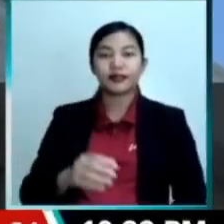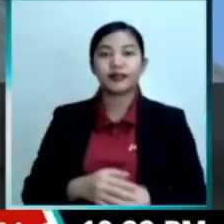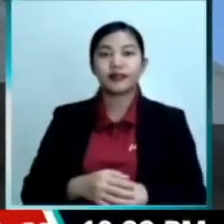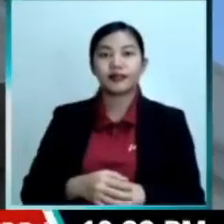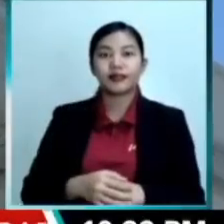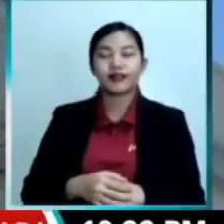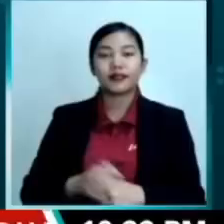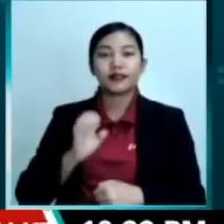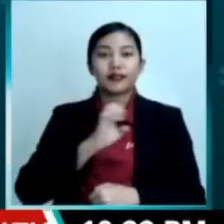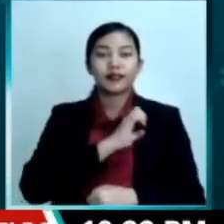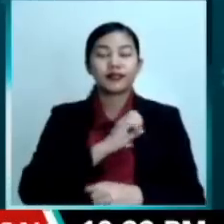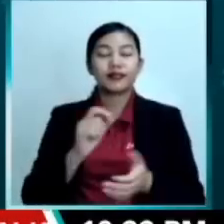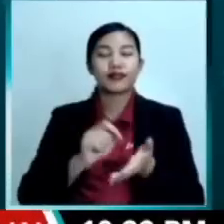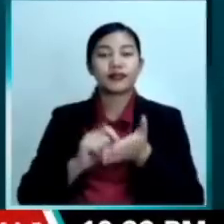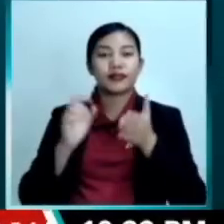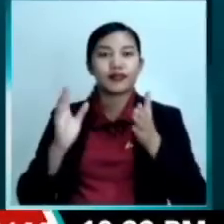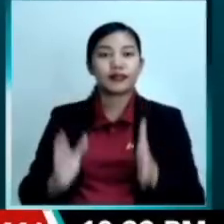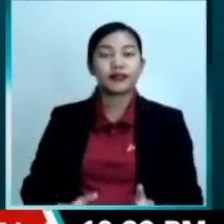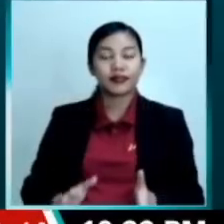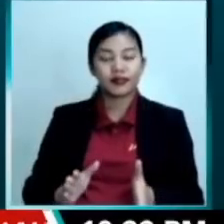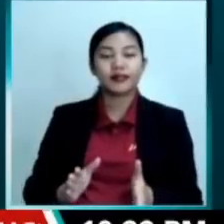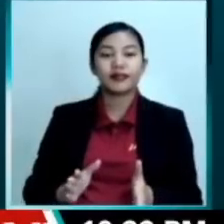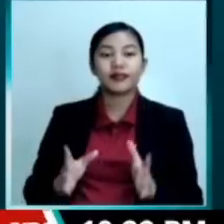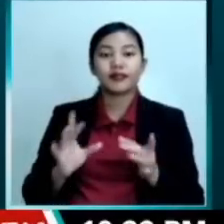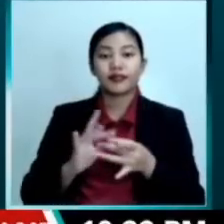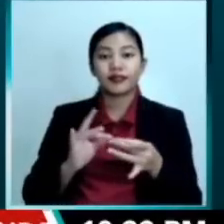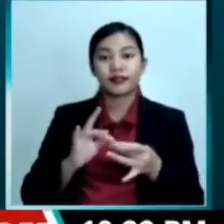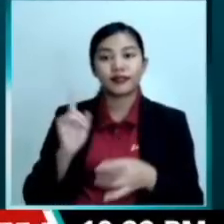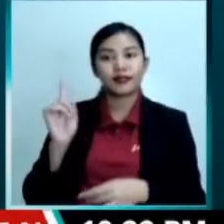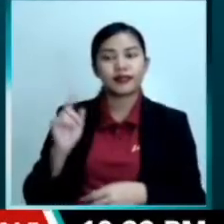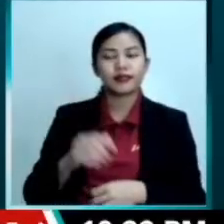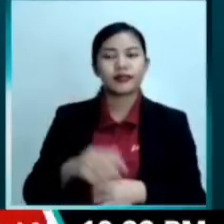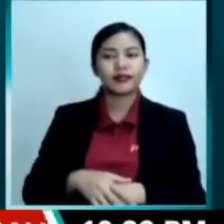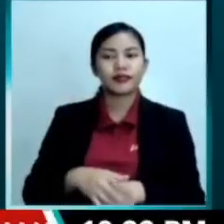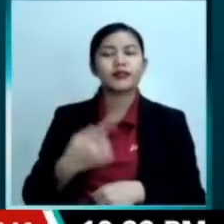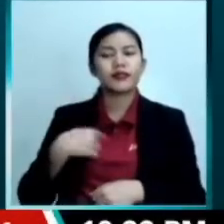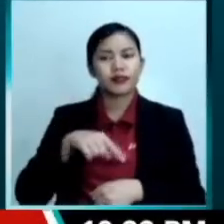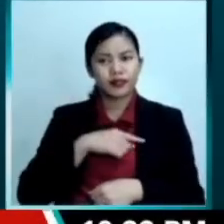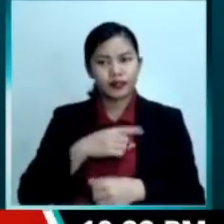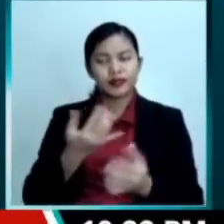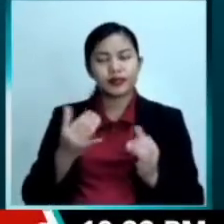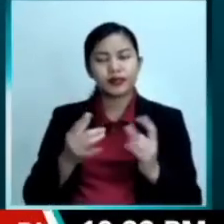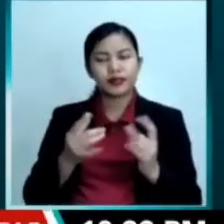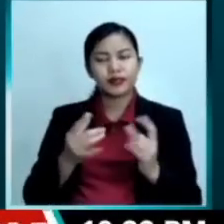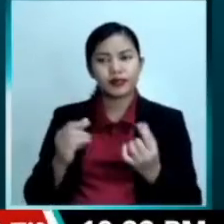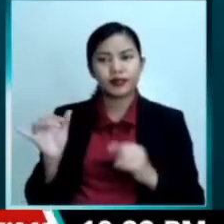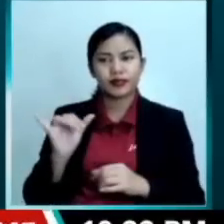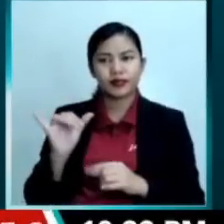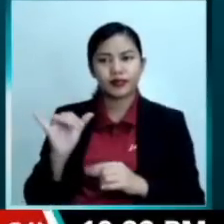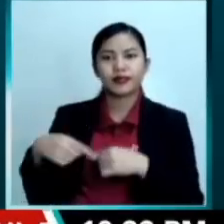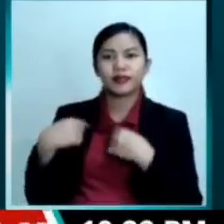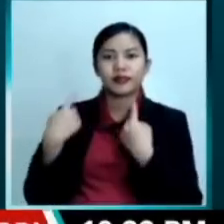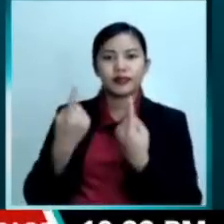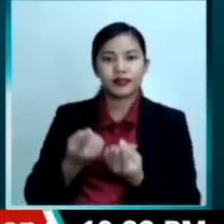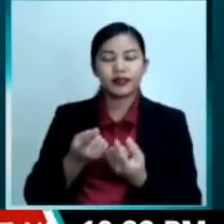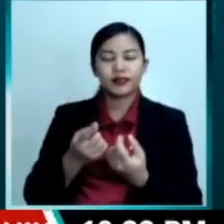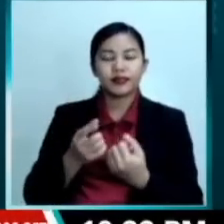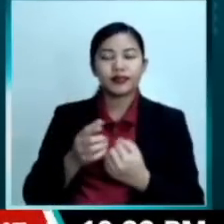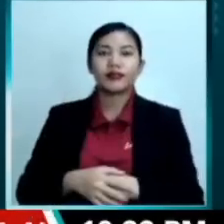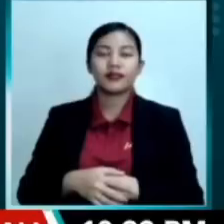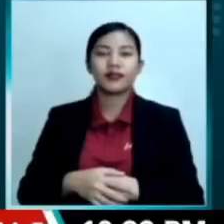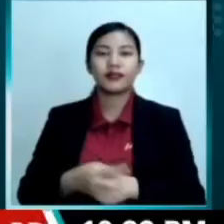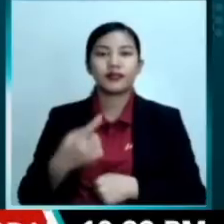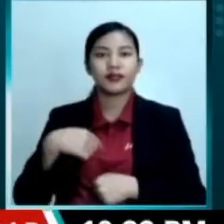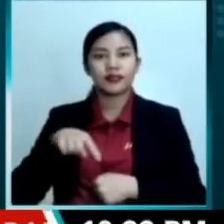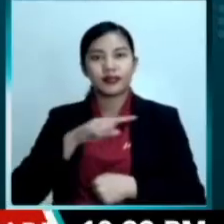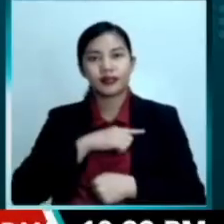Vic Rodriguez. We will not do anything out of the ordinary. We shall abide by the tradition and let the incumbent